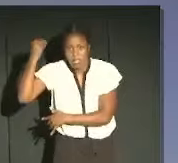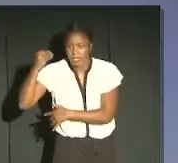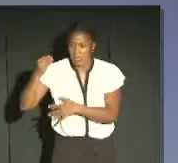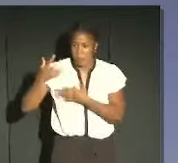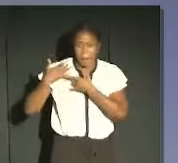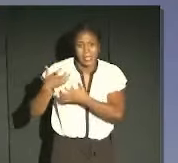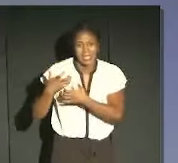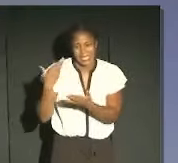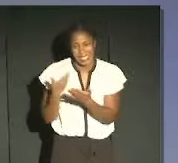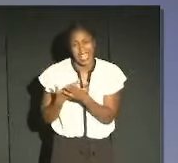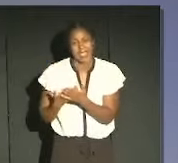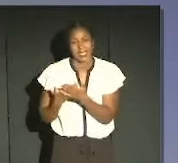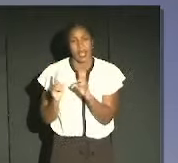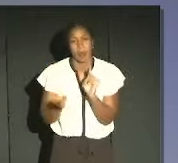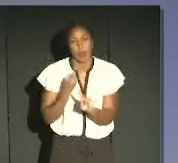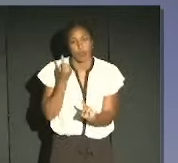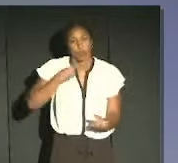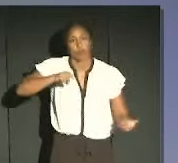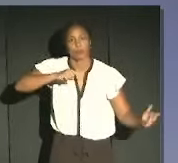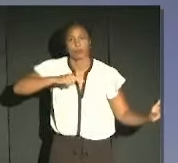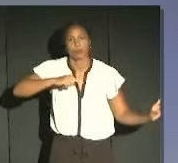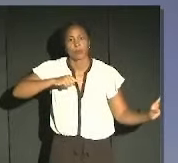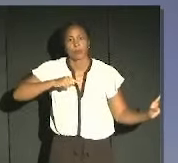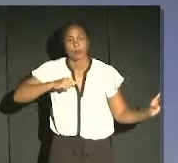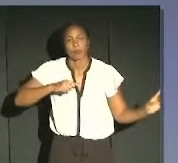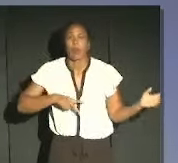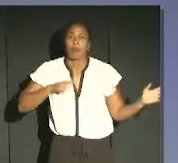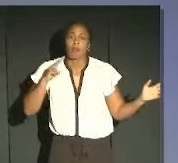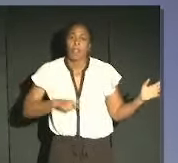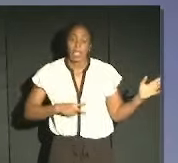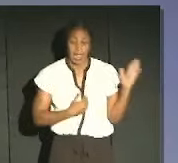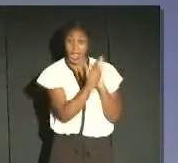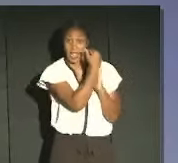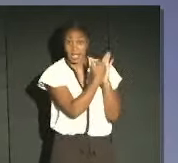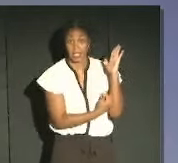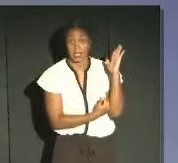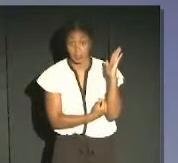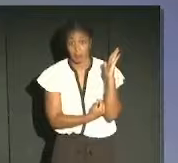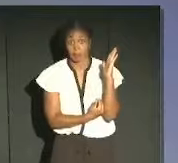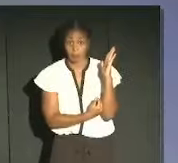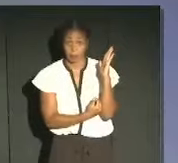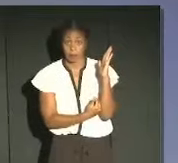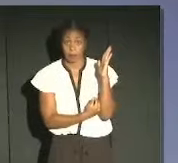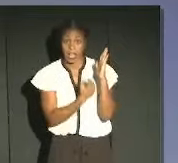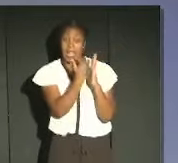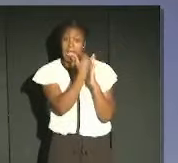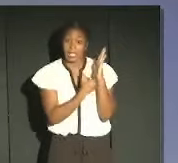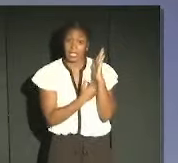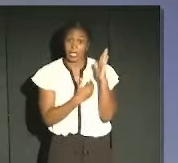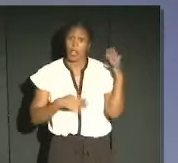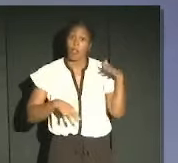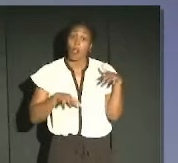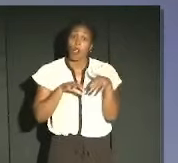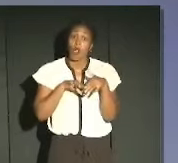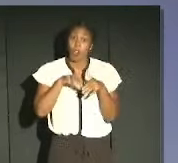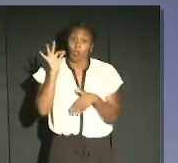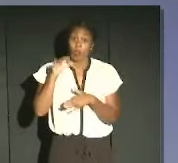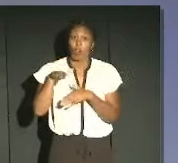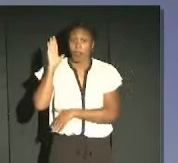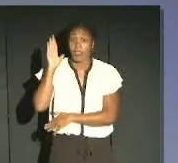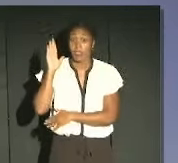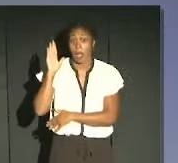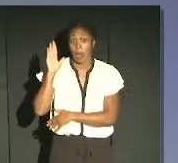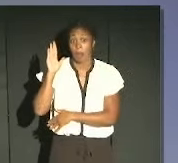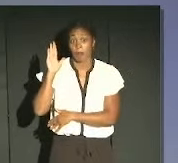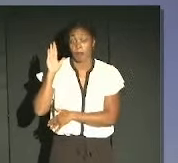importe pour nous nous sommes déjà la liste qui place un candidat des outremes le plus haut parmi